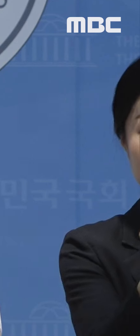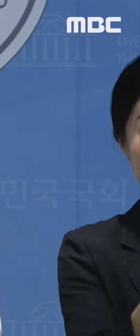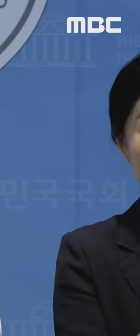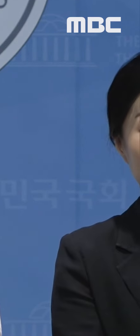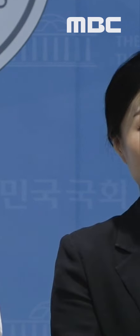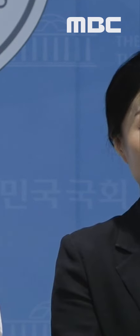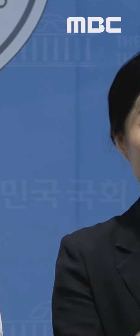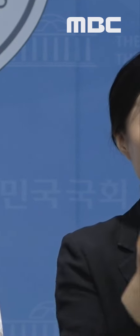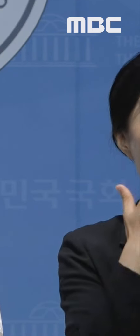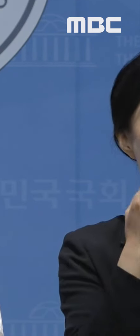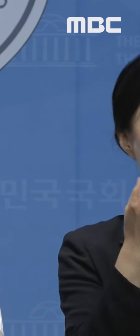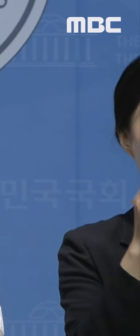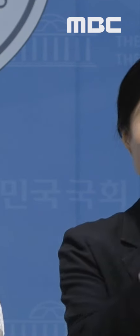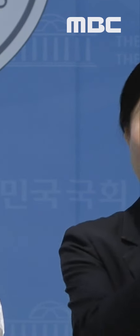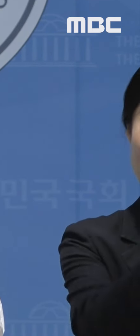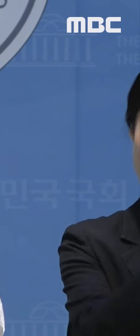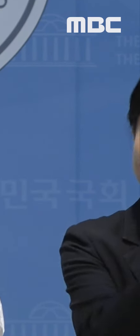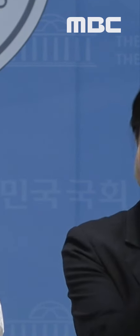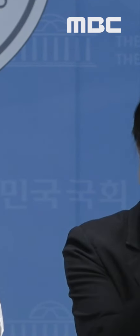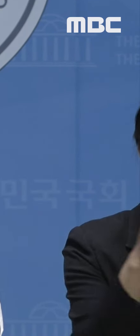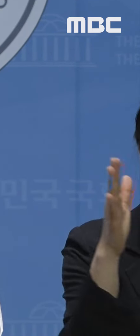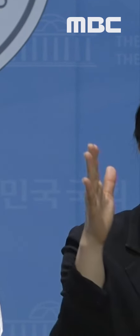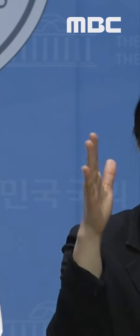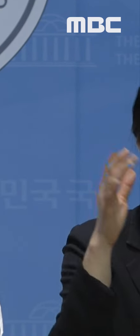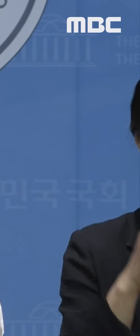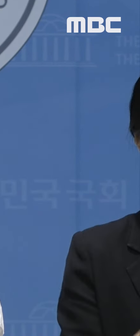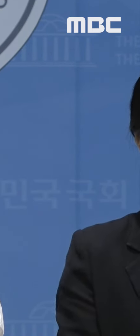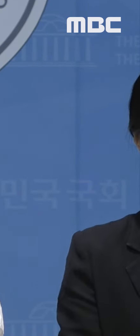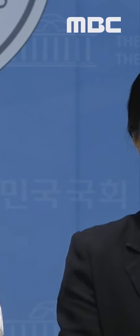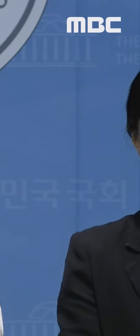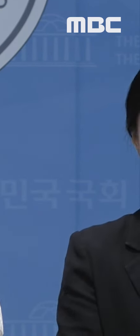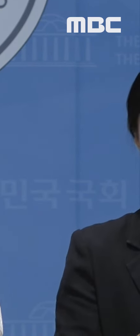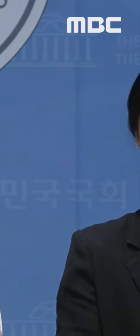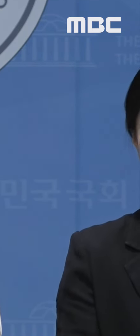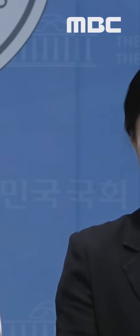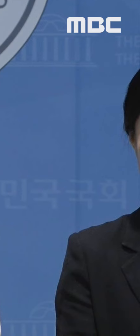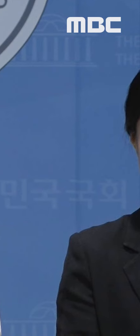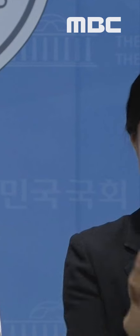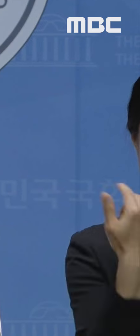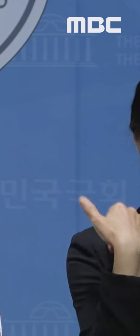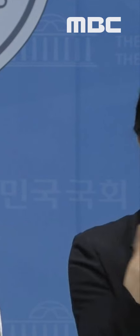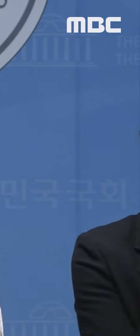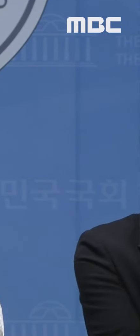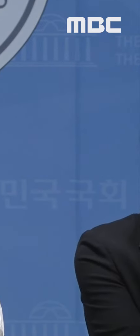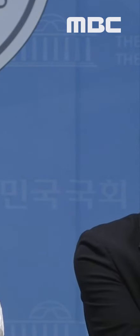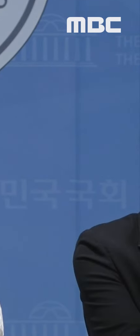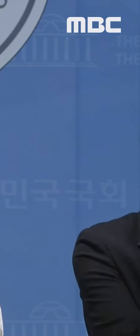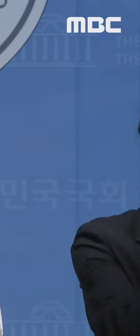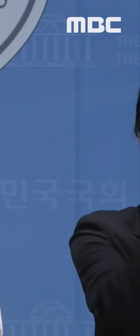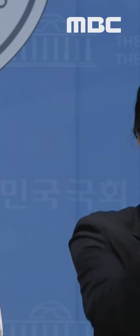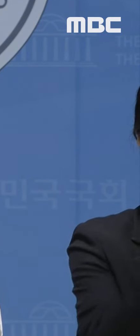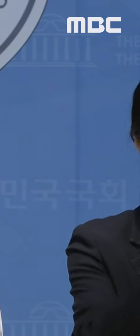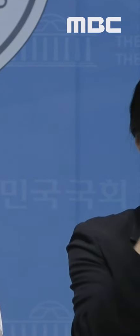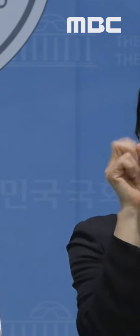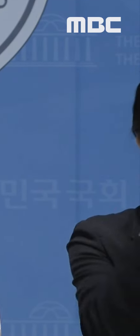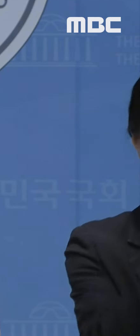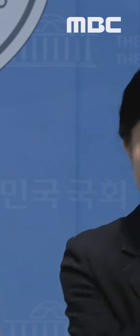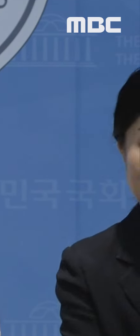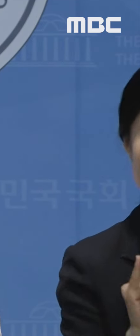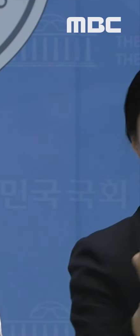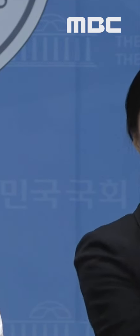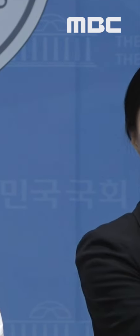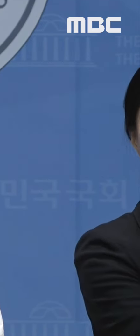시작하는 것인가 조용한 내조를 온몸으로 보여주는 김건희 씨가 다시 대통령 놀이를